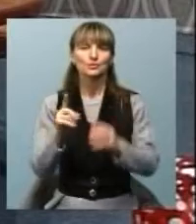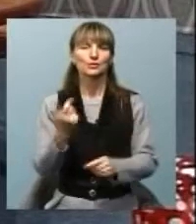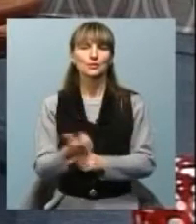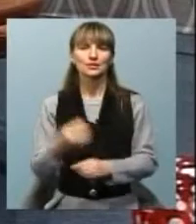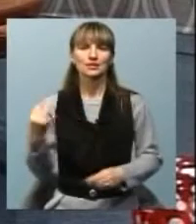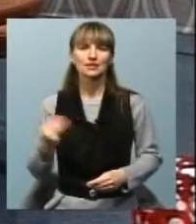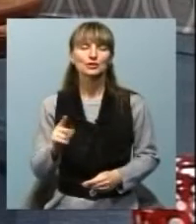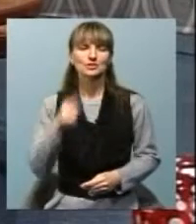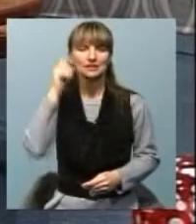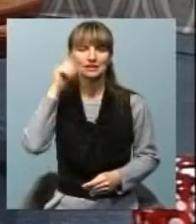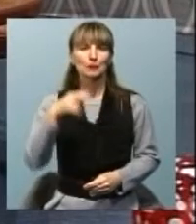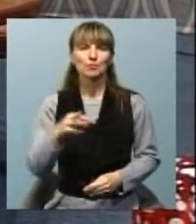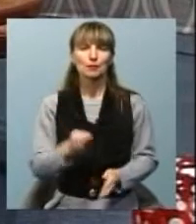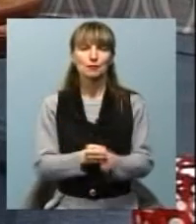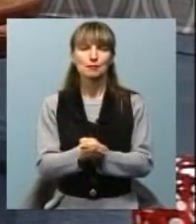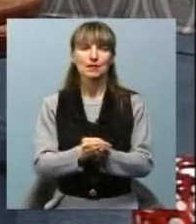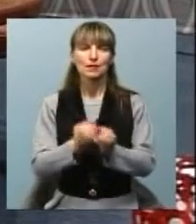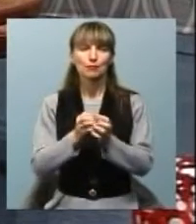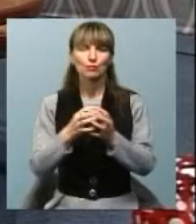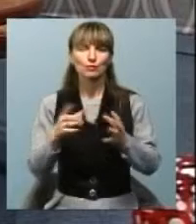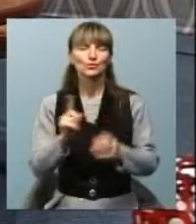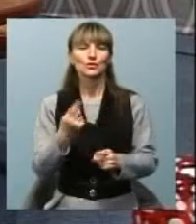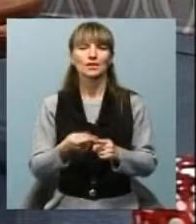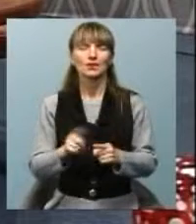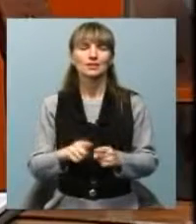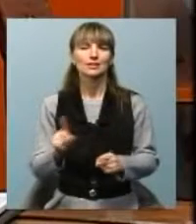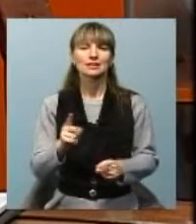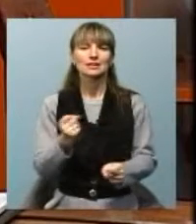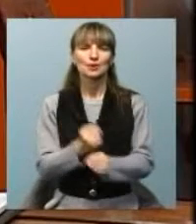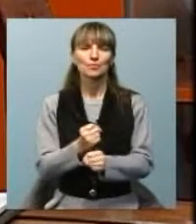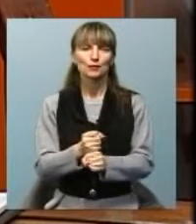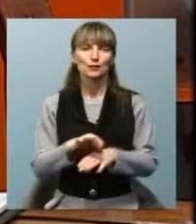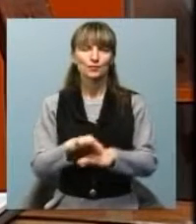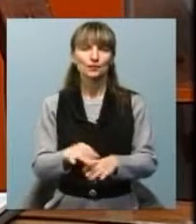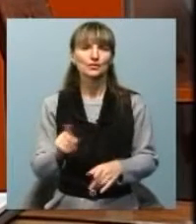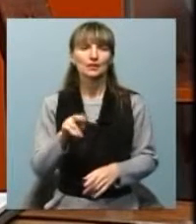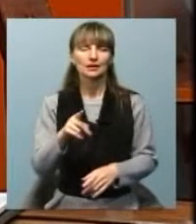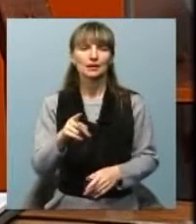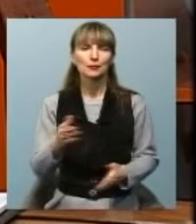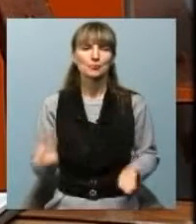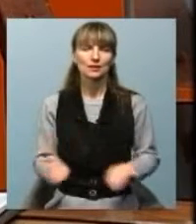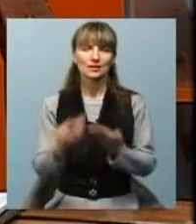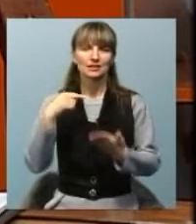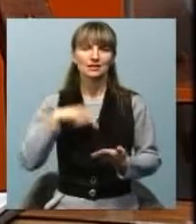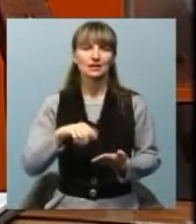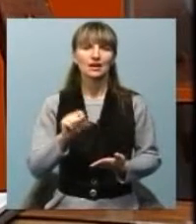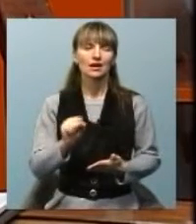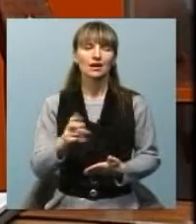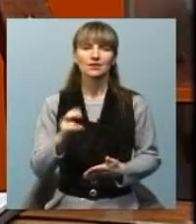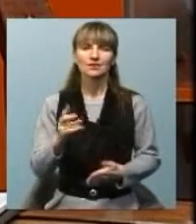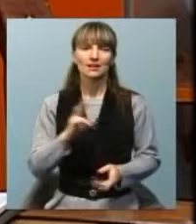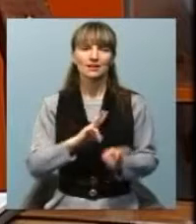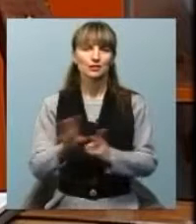цікаво. Що тобі відомо про мильні бульбашки? Що це за речі і як з ними поводитися правильно, щоб вони тобі підійняли настрій, а навпаки